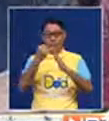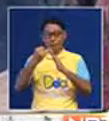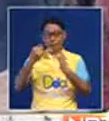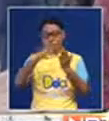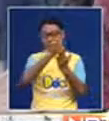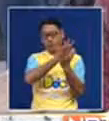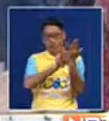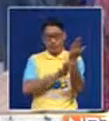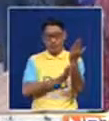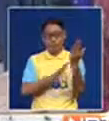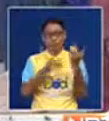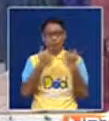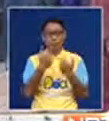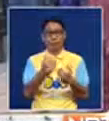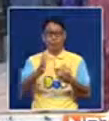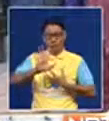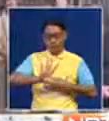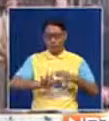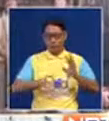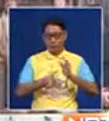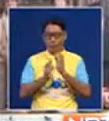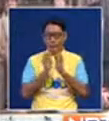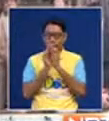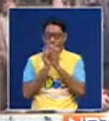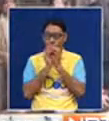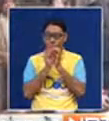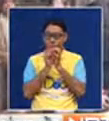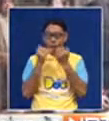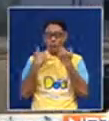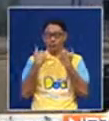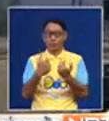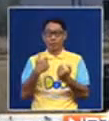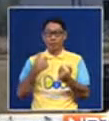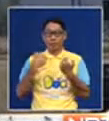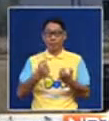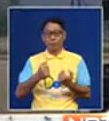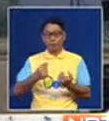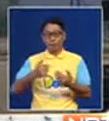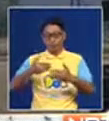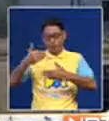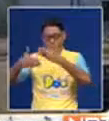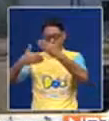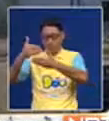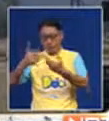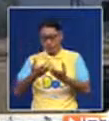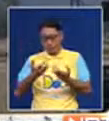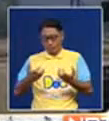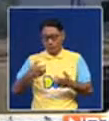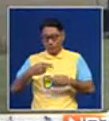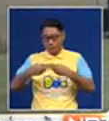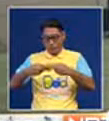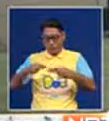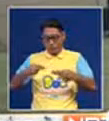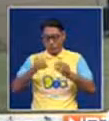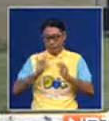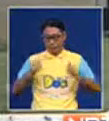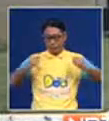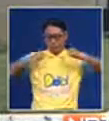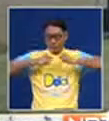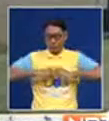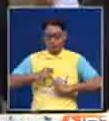ของประเทศไทยการฟ้อนแคนการละเล่นแบบพื้นบ้านนะครับแล้วก็มีนิทรรศการสินค้าที่ระลึกนะครับเครื่องแต่งกายของไทยด